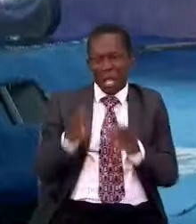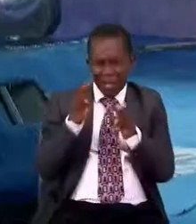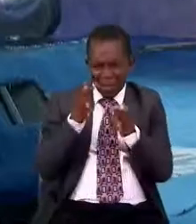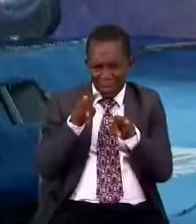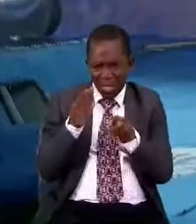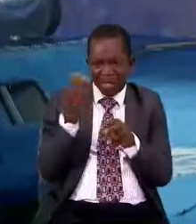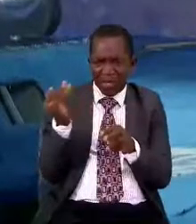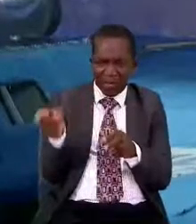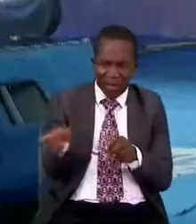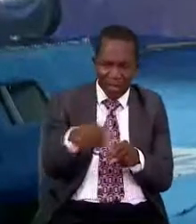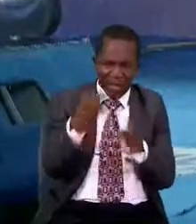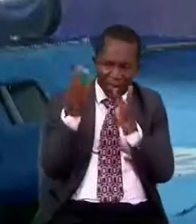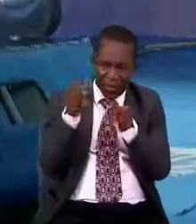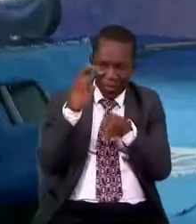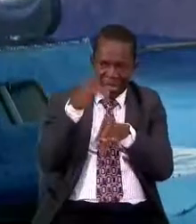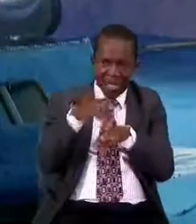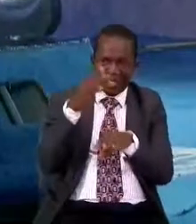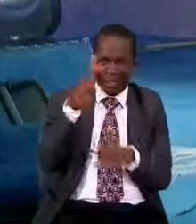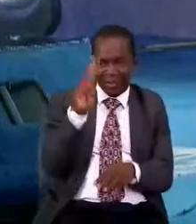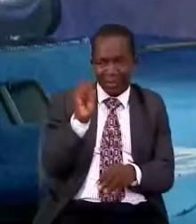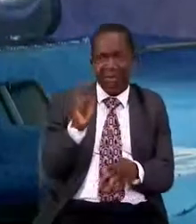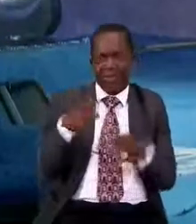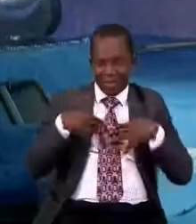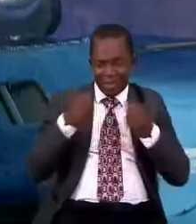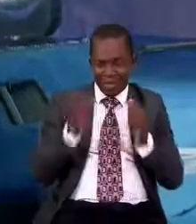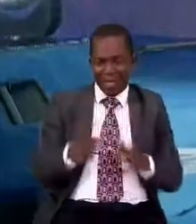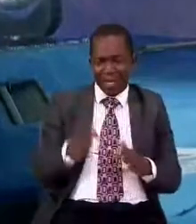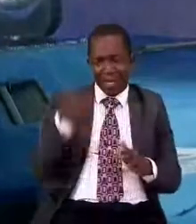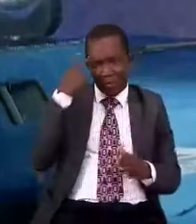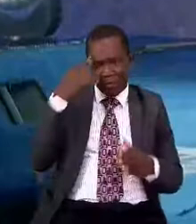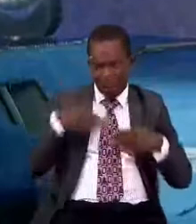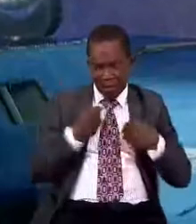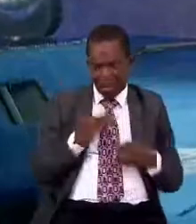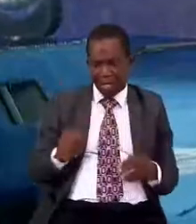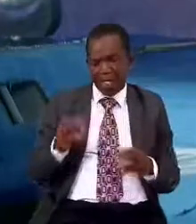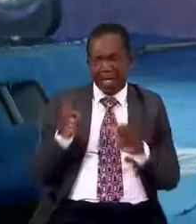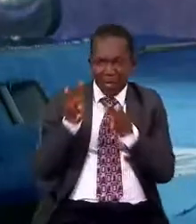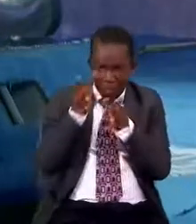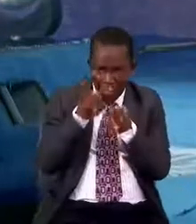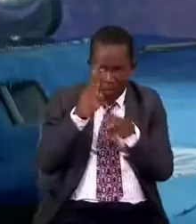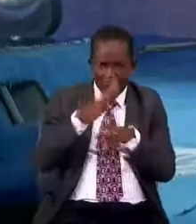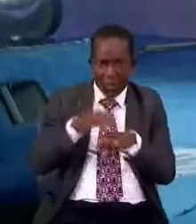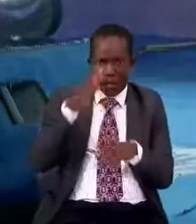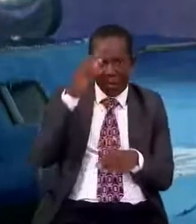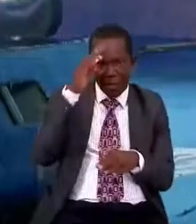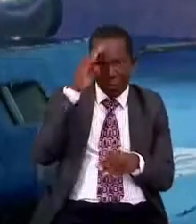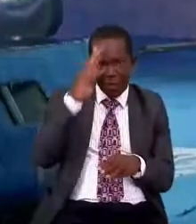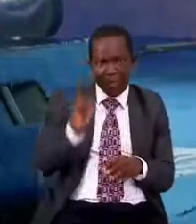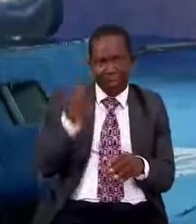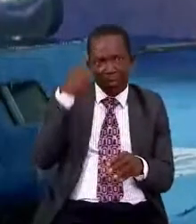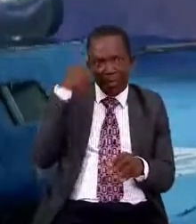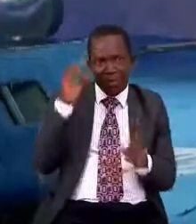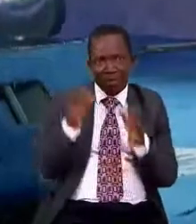Le libérateur, il le regardait pour être délivré. Verset 21. Alors,